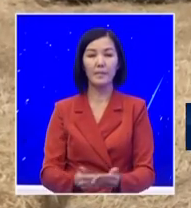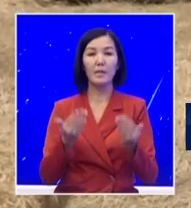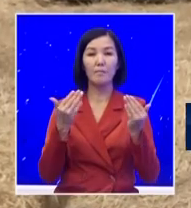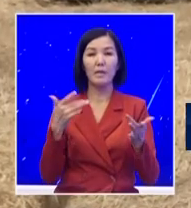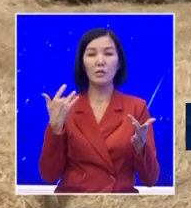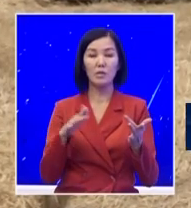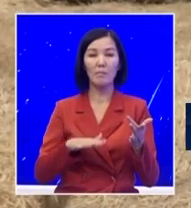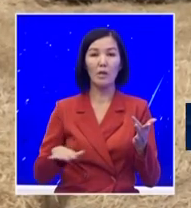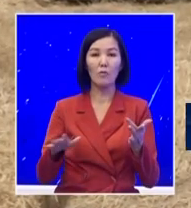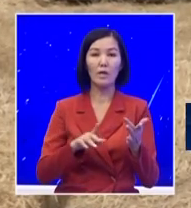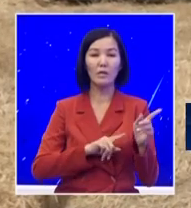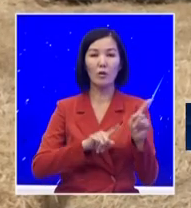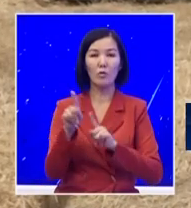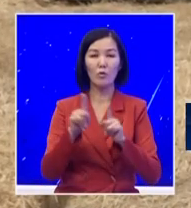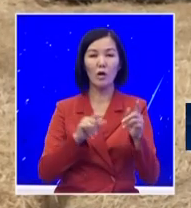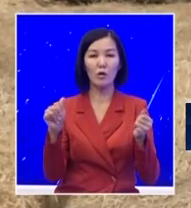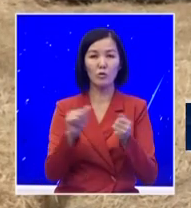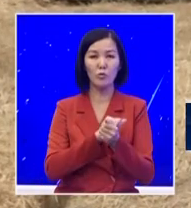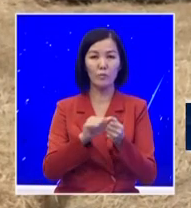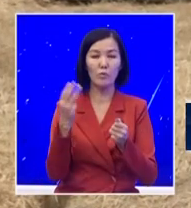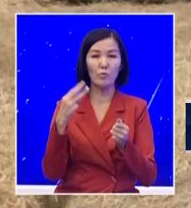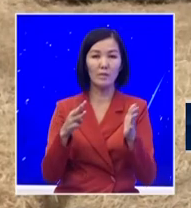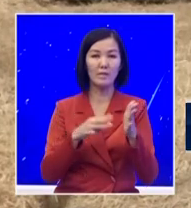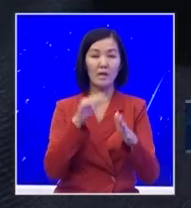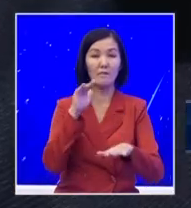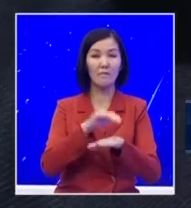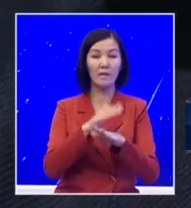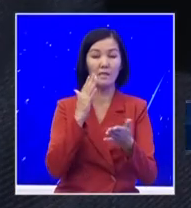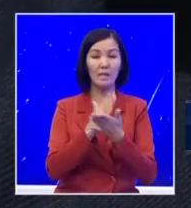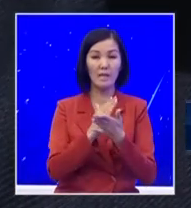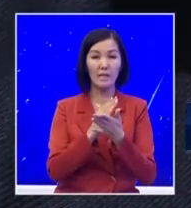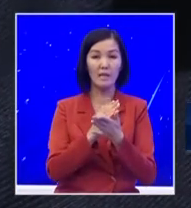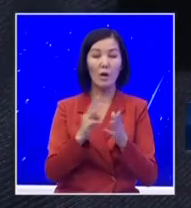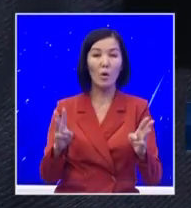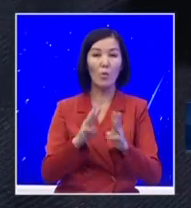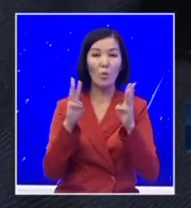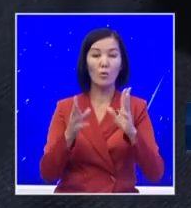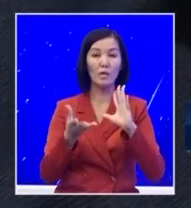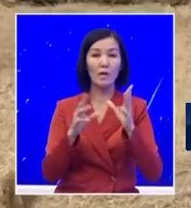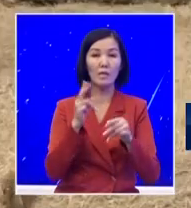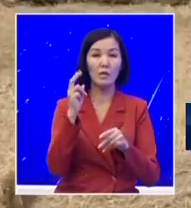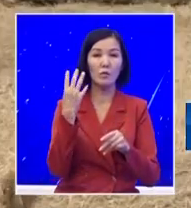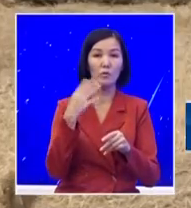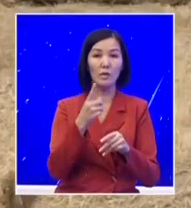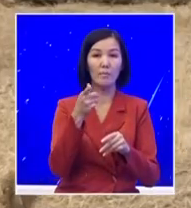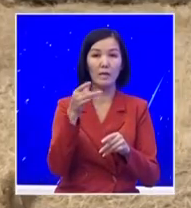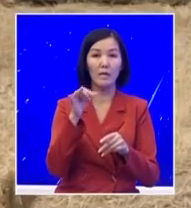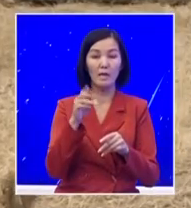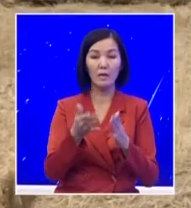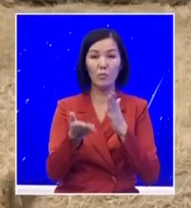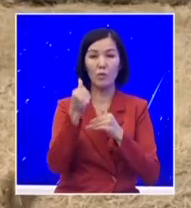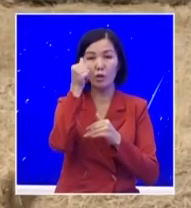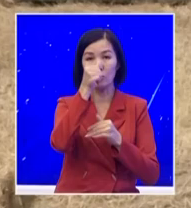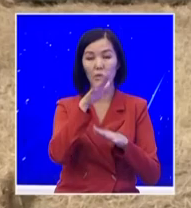Жамбыл ауданында құрғақ шөптің өртенуінің 38 жағдайы тіркелді. Қызыл жалын шарпыған аумақ 241 гектарды құрайды. Өткен